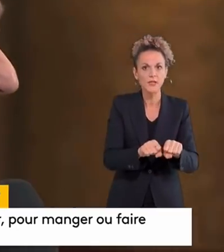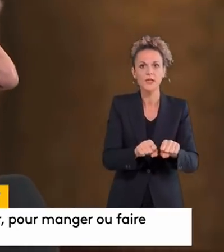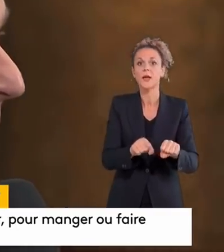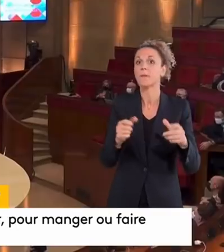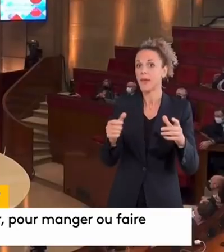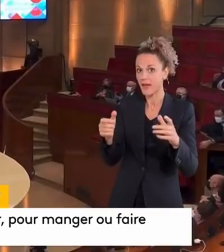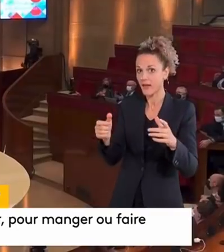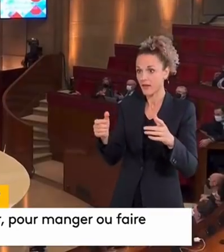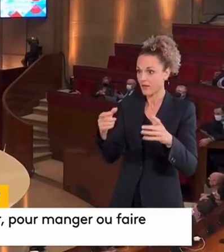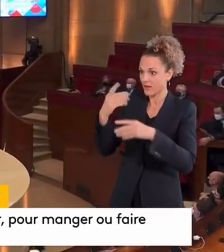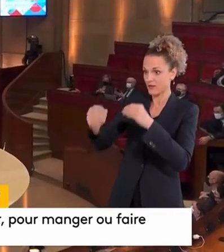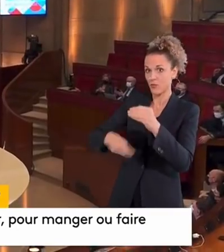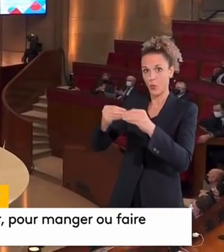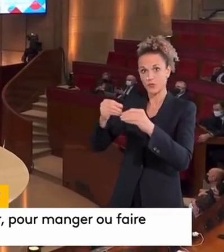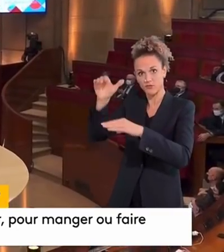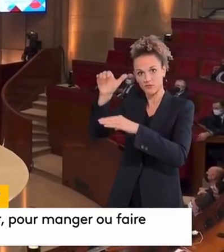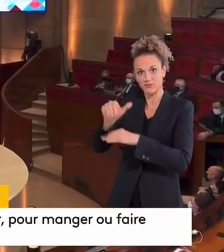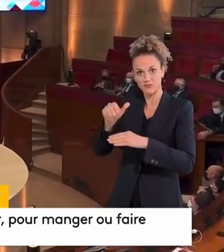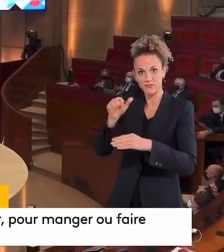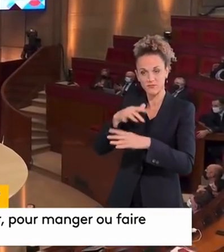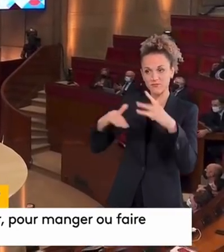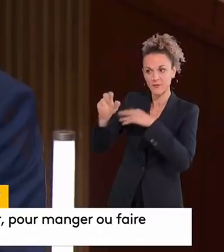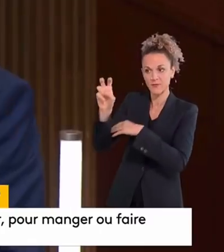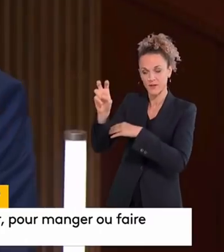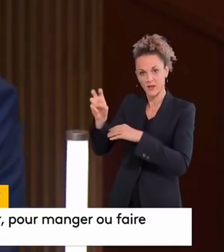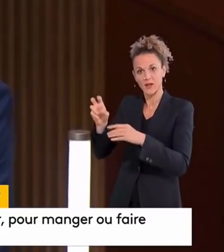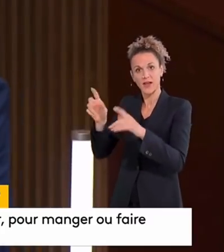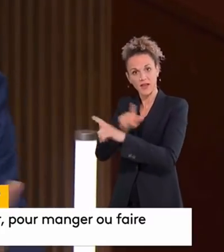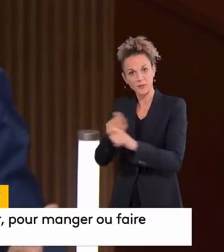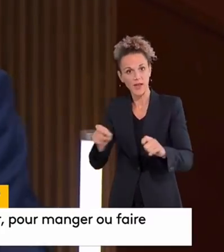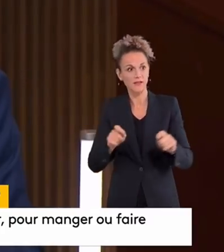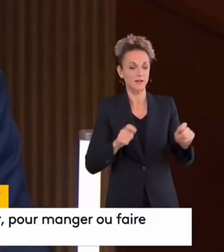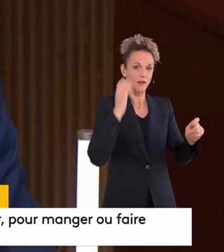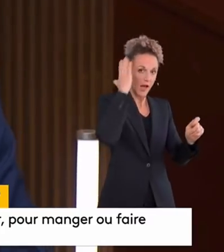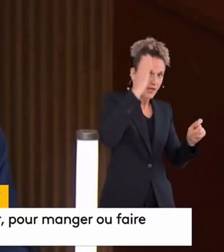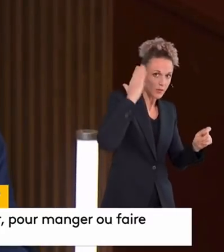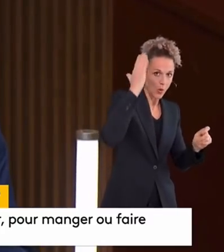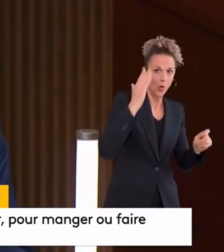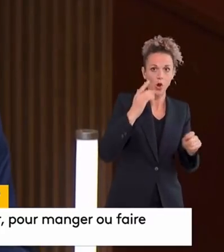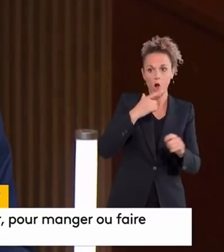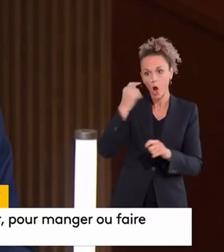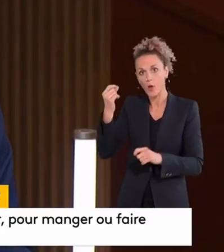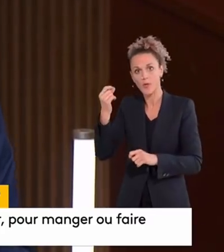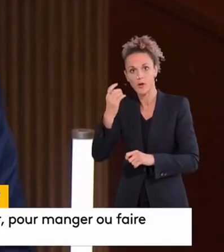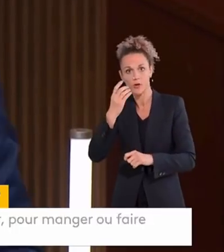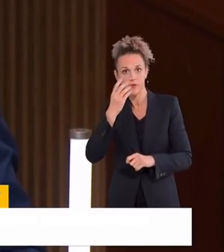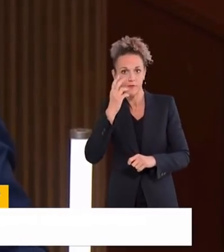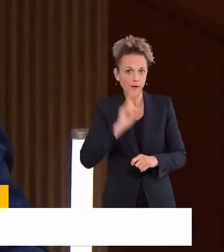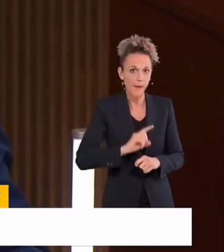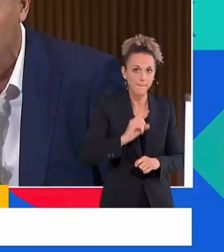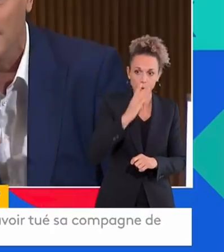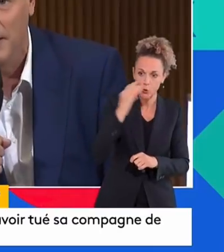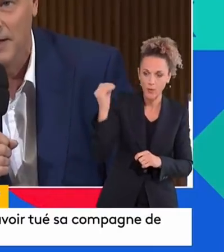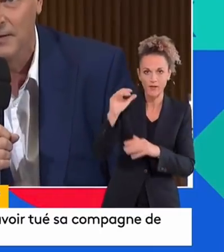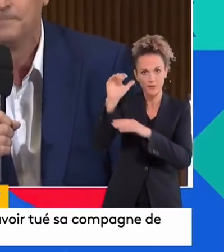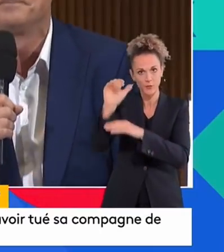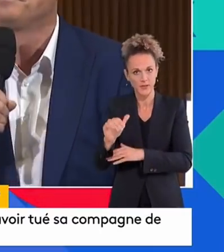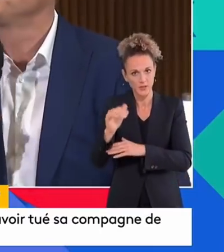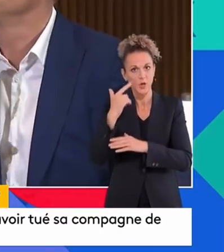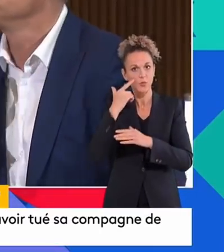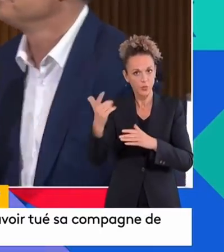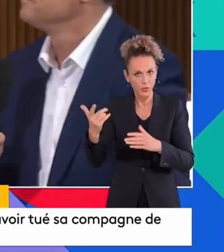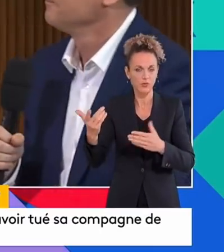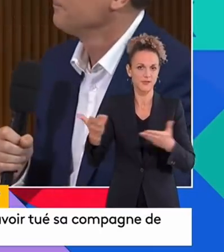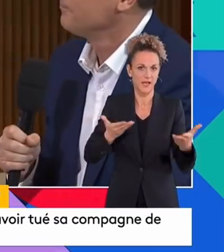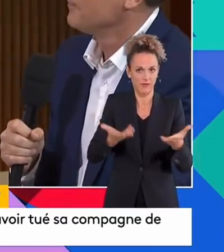terre, et le bien-être animal, et les hommes et les femmes qui produisent. C'est se réapproprier les moyens de production pour les mettre au service de l'être humain et de la planète.